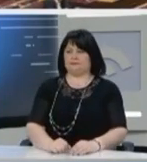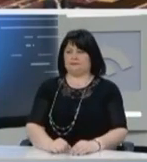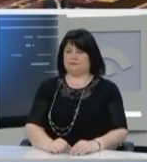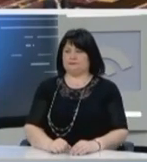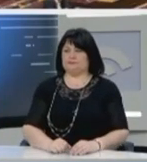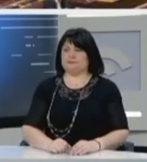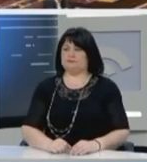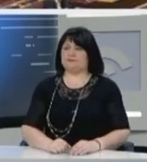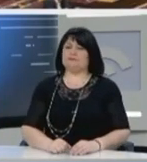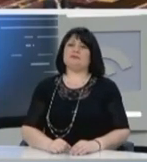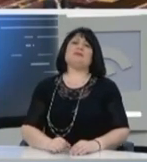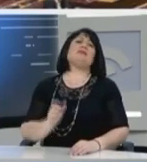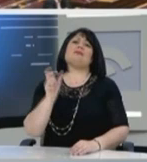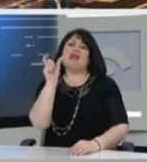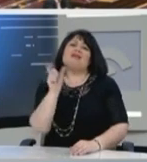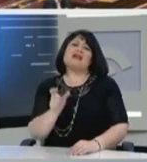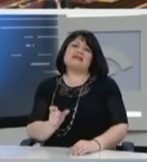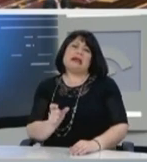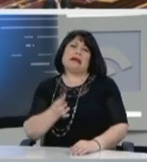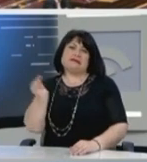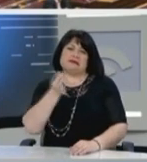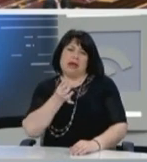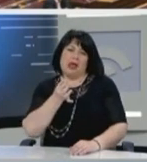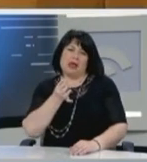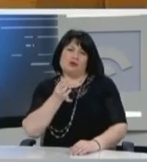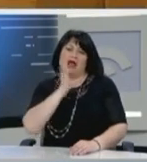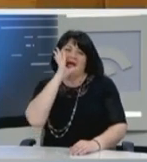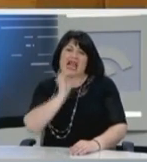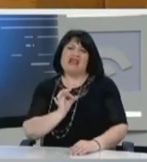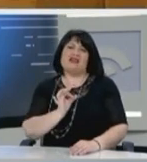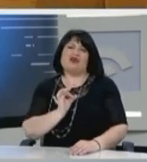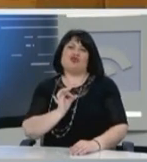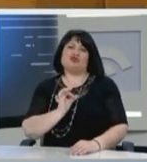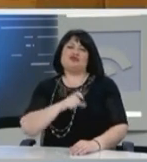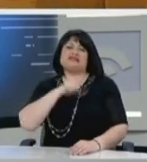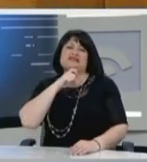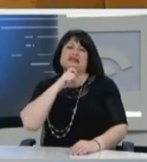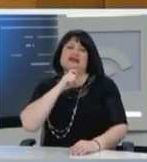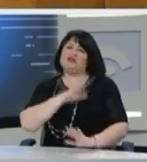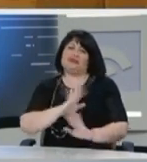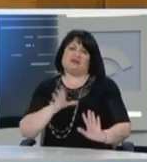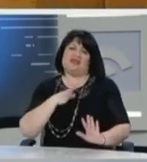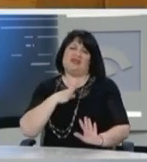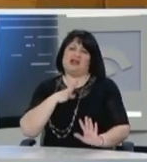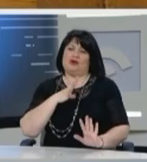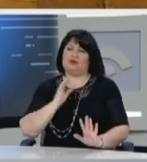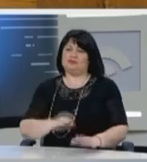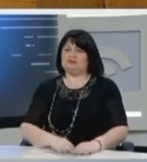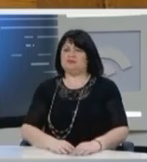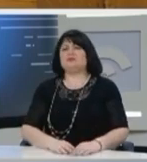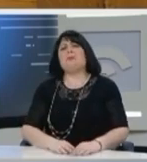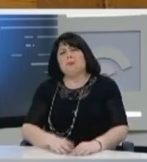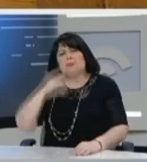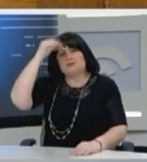Τέλος πάντων, εγώ αυτές τις λέξεις βρίσκω γιατί εγώ θέλω να είμαι αληθινός. Δεν θέλω να είμαι ξύλινος ούτε ψεύτικος. Δικά σας λόγια, βάλτε